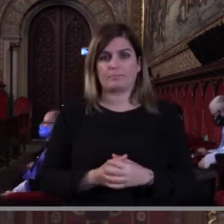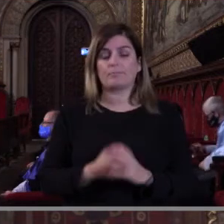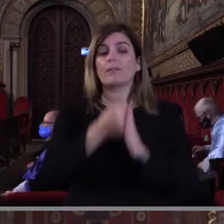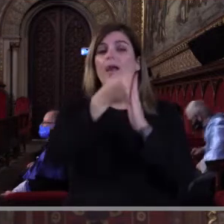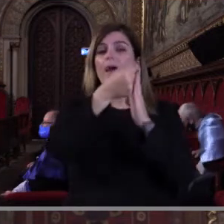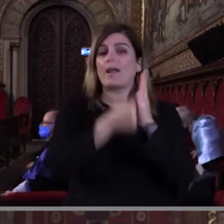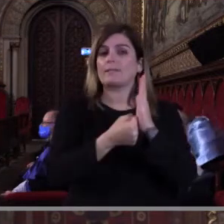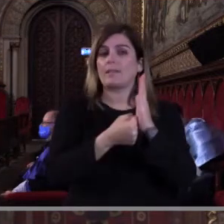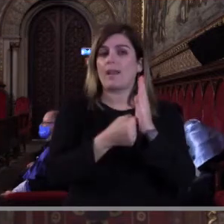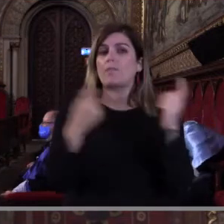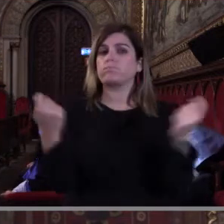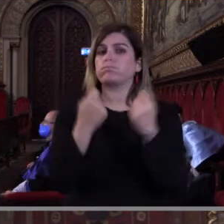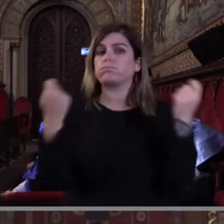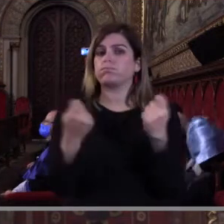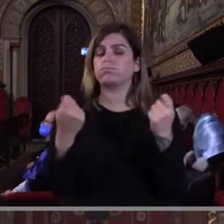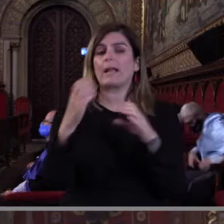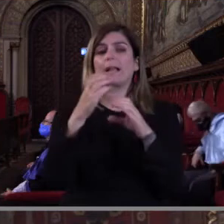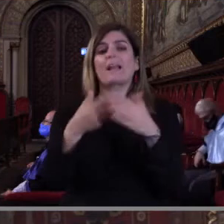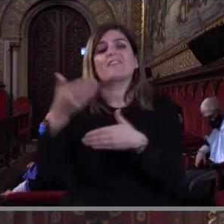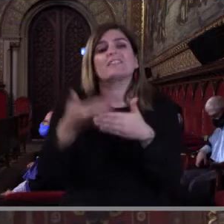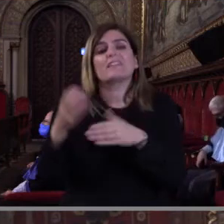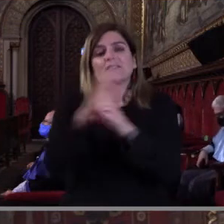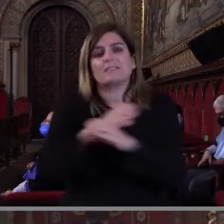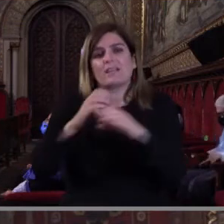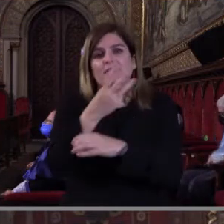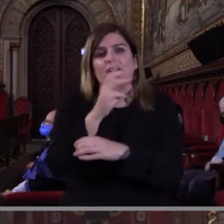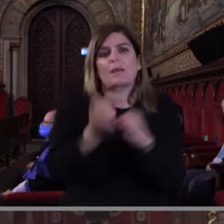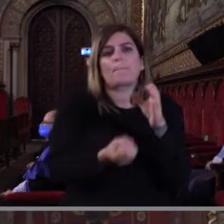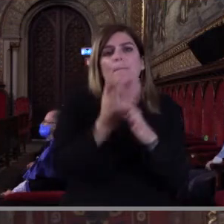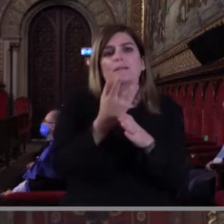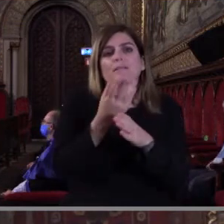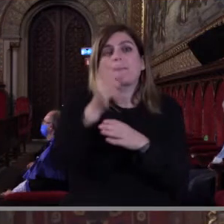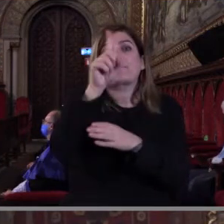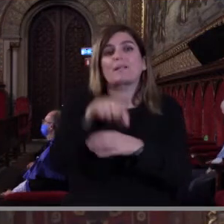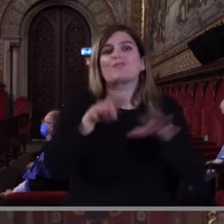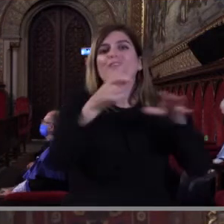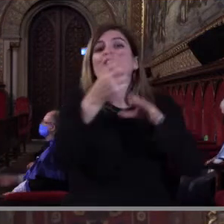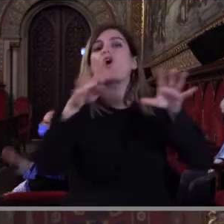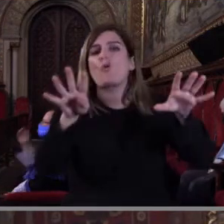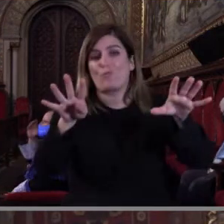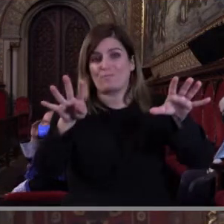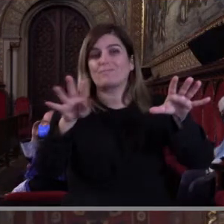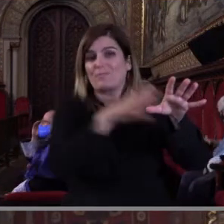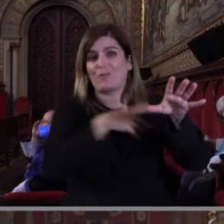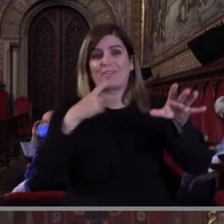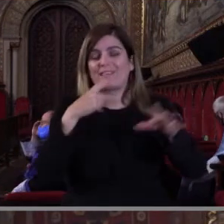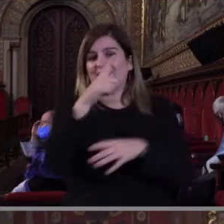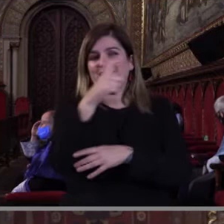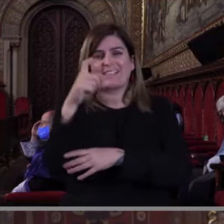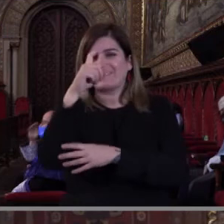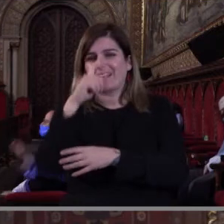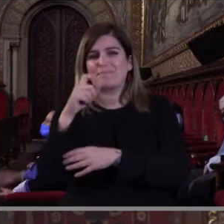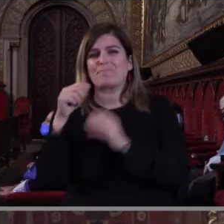article es va publicar a la revista Science el 30 de maig de 1919, és a dir, fa més de 101